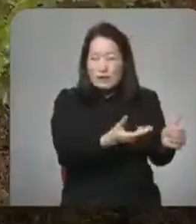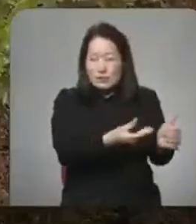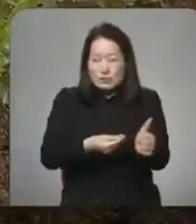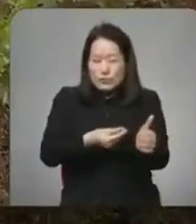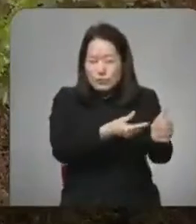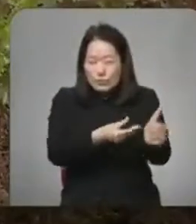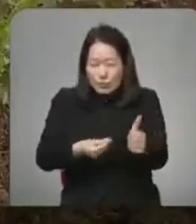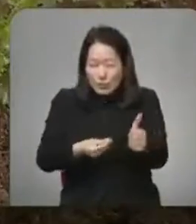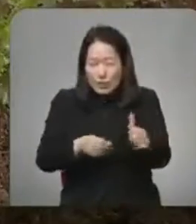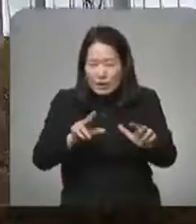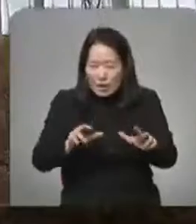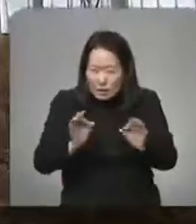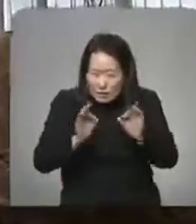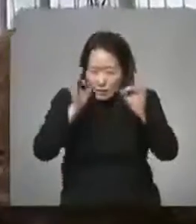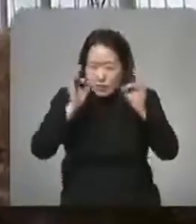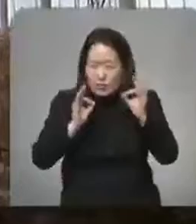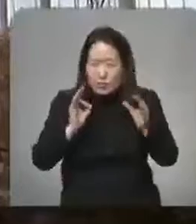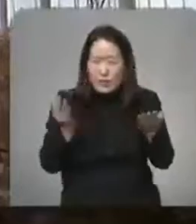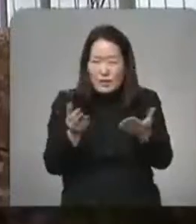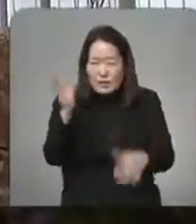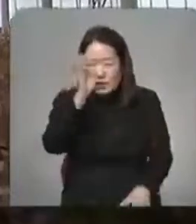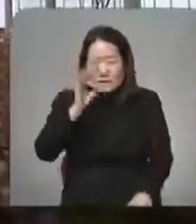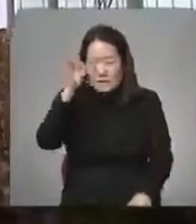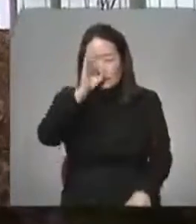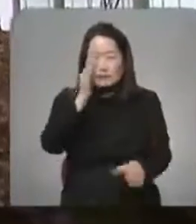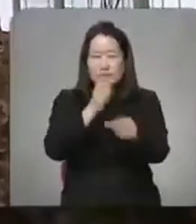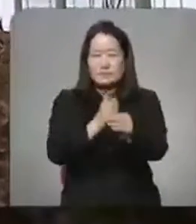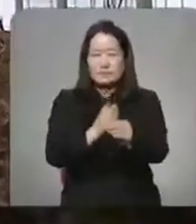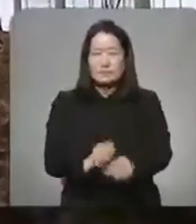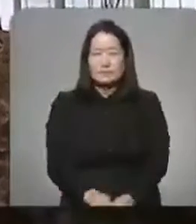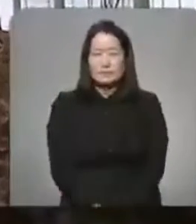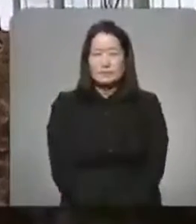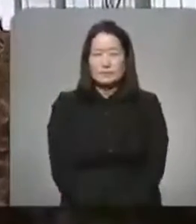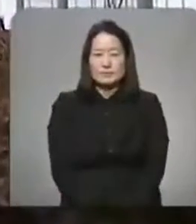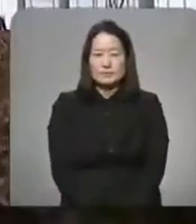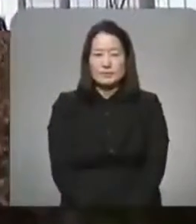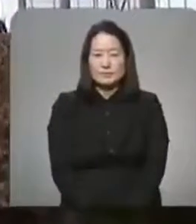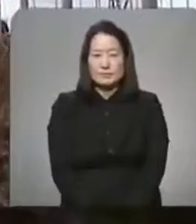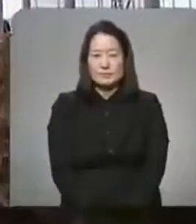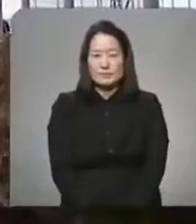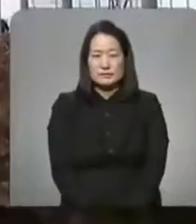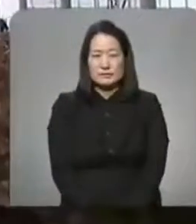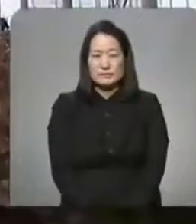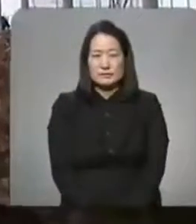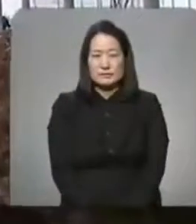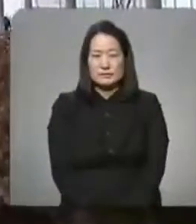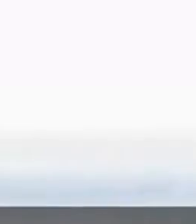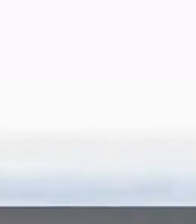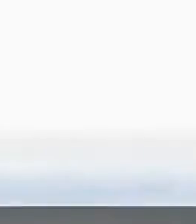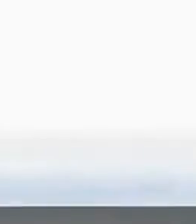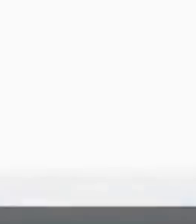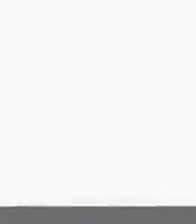등 자구책 마련에 나서고 있습니다 kbs 뉴스 김초롱 입니다